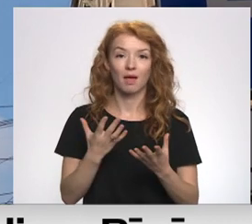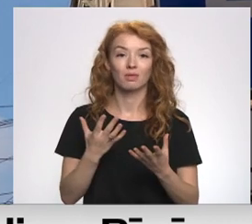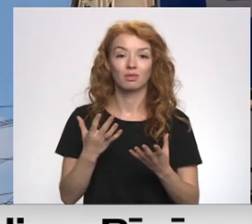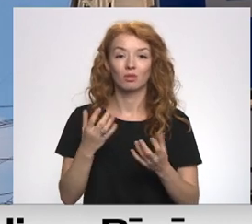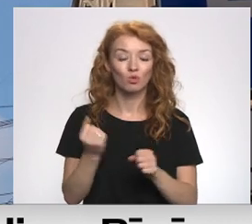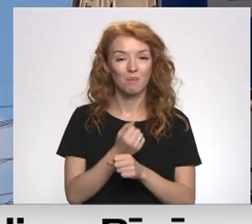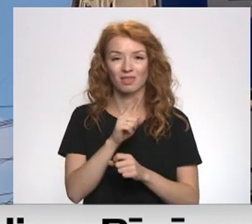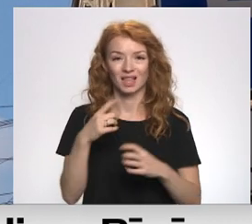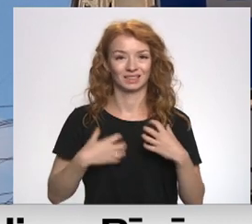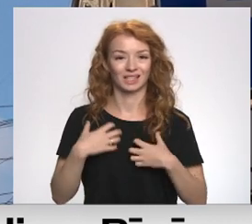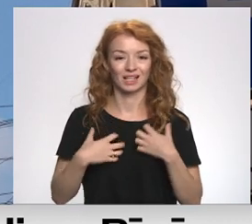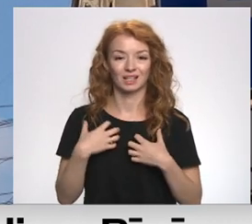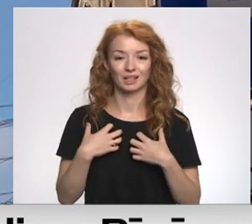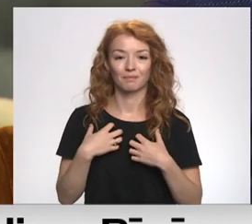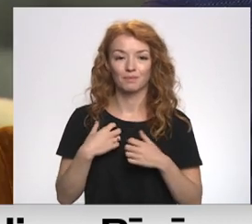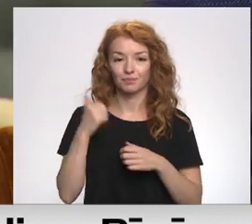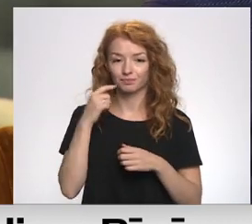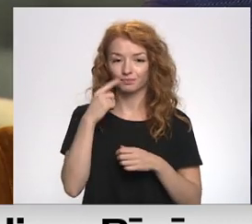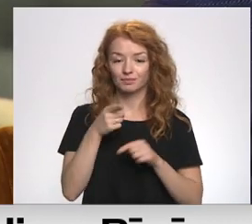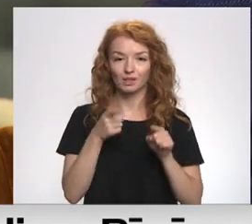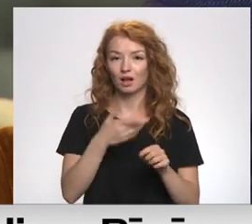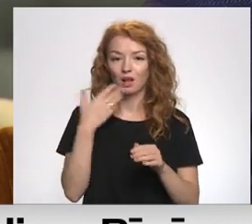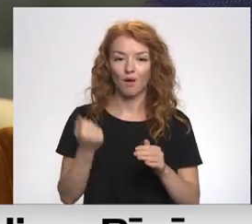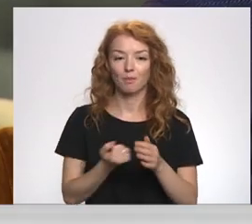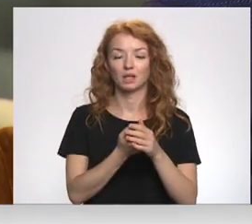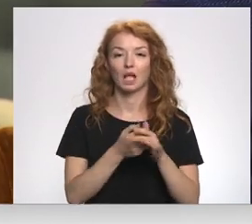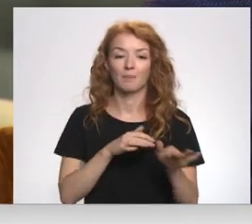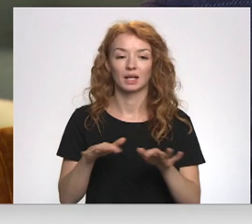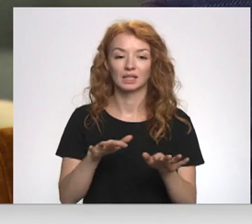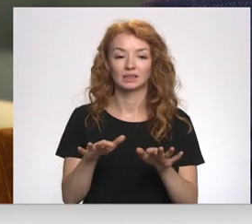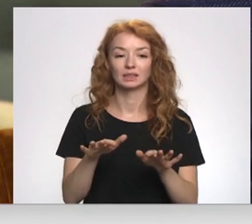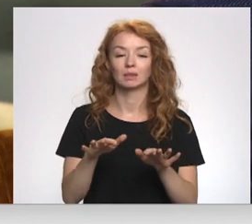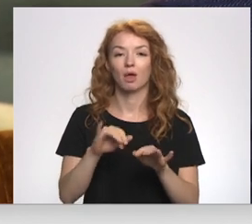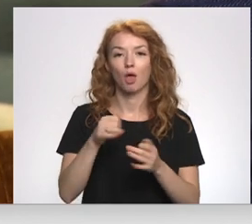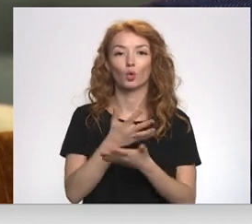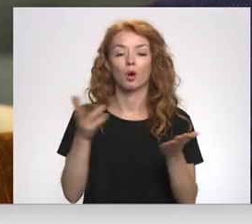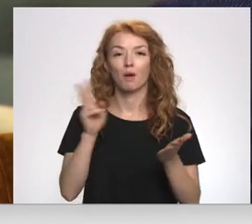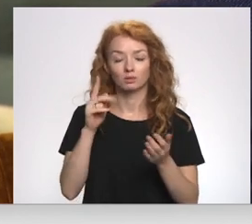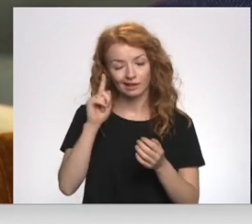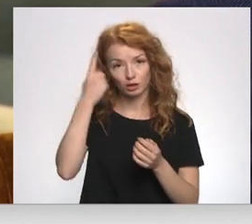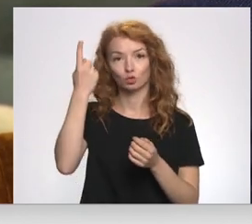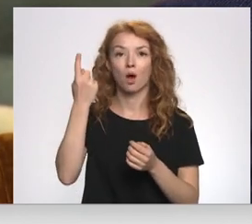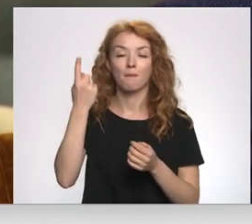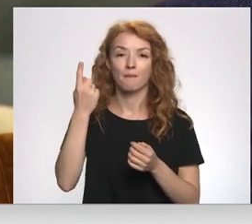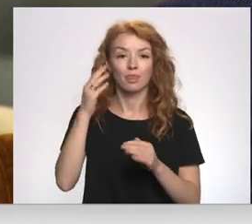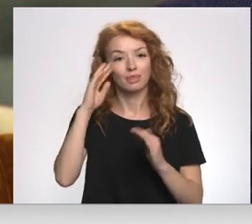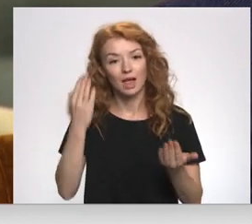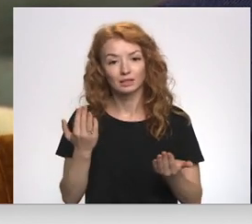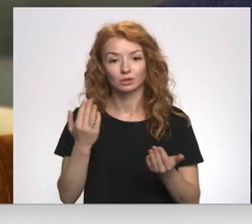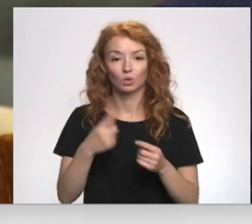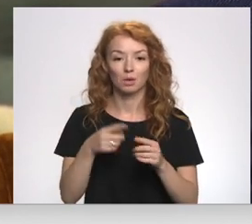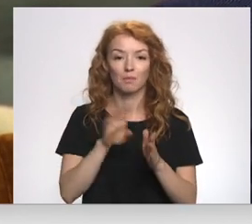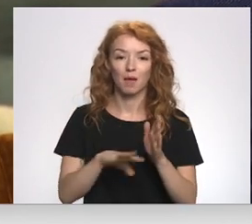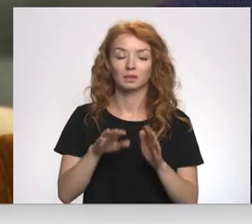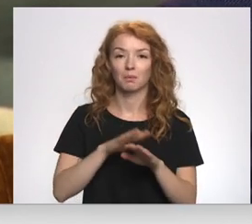tomēr nesteikties. Tā noteikti nebūtu atbalstāma rīcība, ka jebkurš, kuram ienāk prātā, nezinot un bez